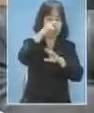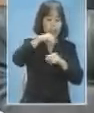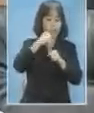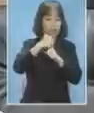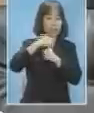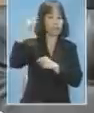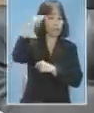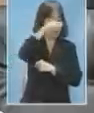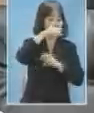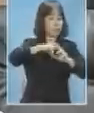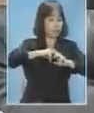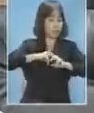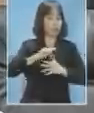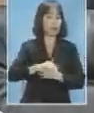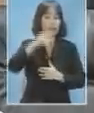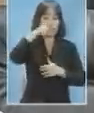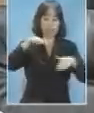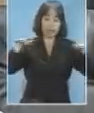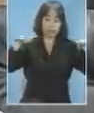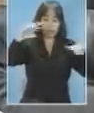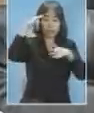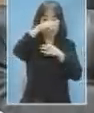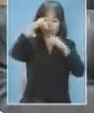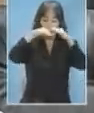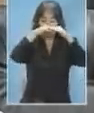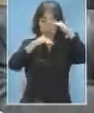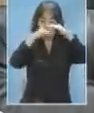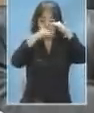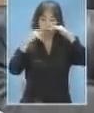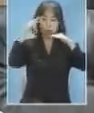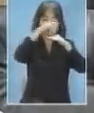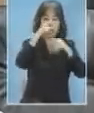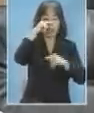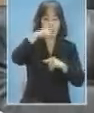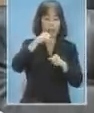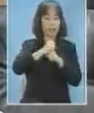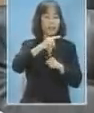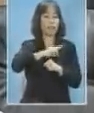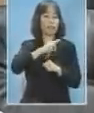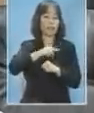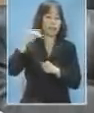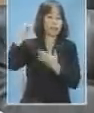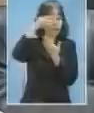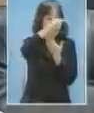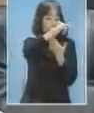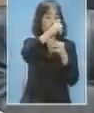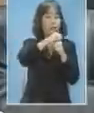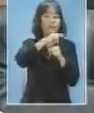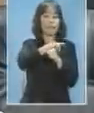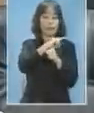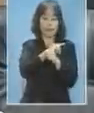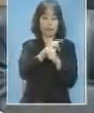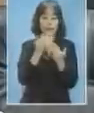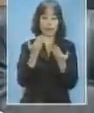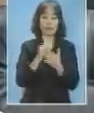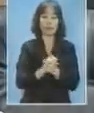ครับสมัยนั้นยังใช้เครื่องบินปีกชั้นเดียวปีก2ชั้นเครื่องยนต์เดียวเนี่ยประเทศไทยผลิตรุ่นจรุเอกษาผลิตเครื่องบินรุ่นบ